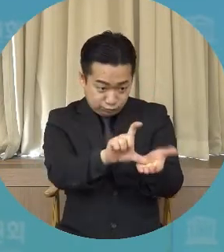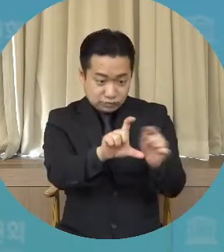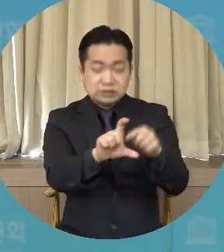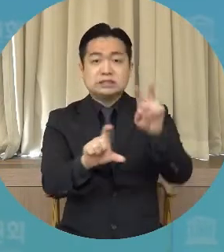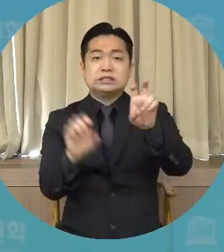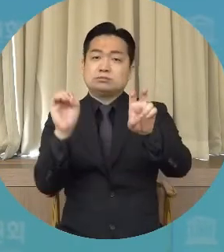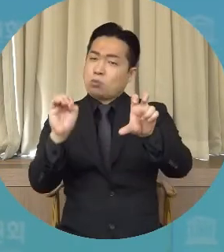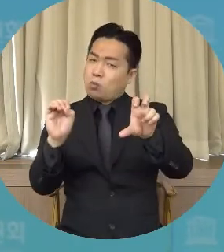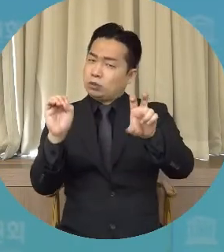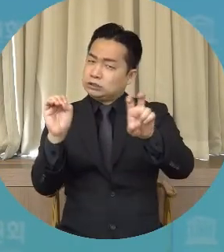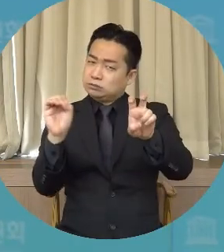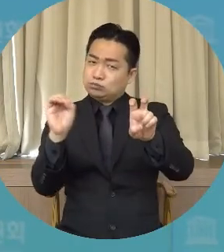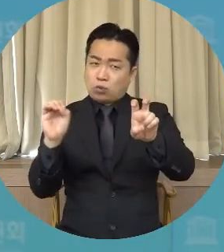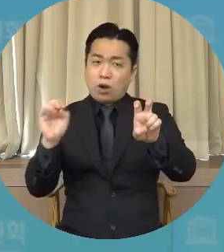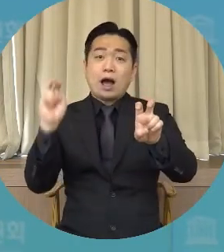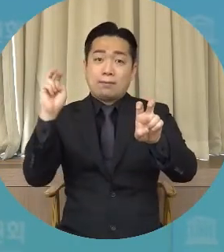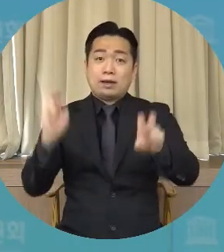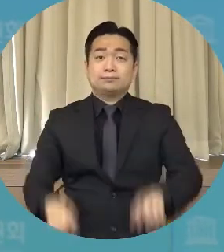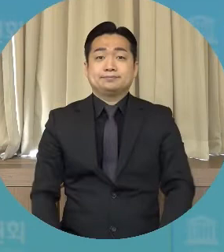있습니다.